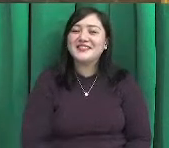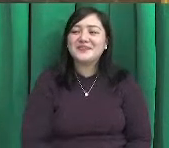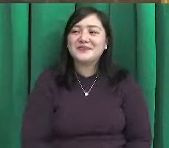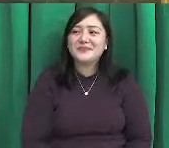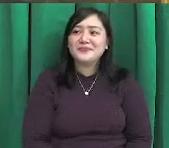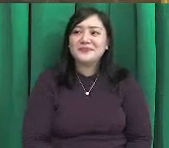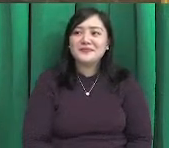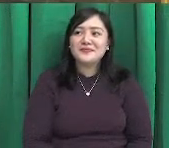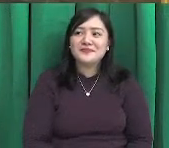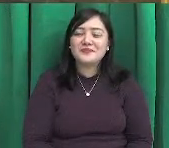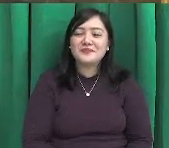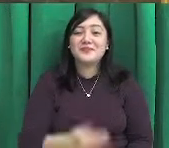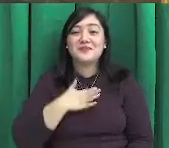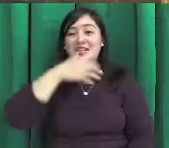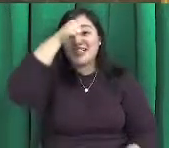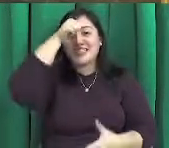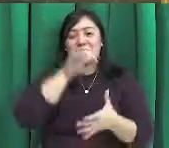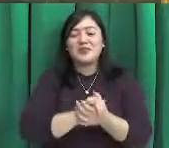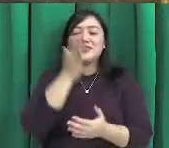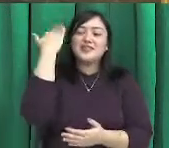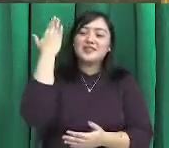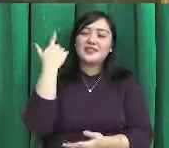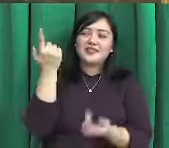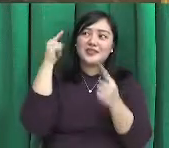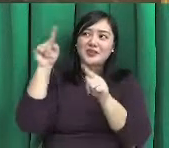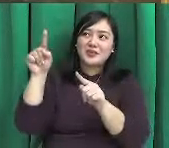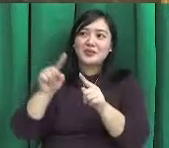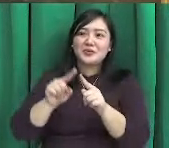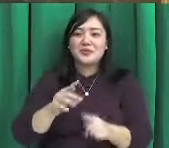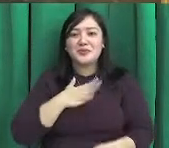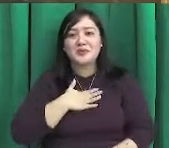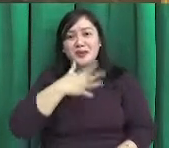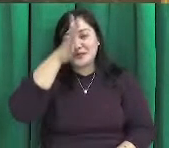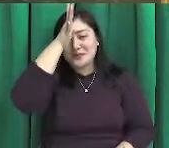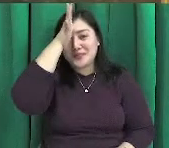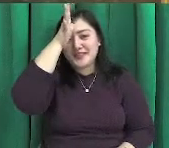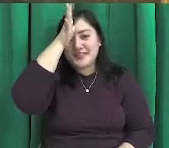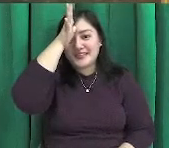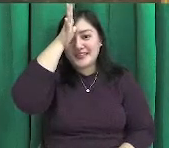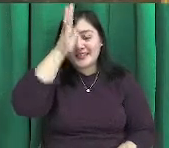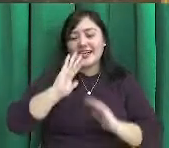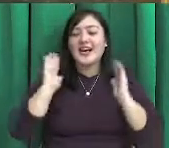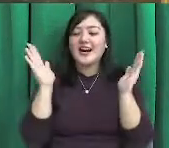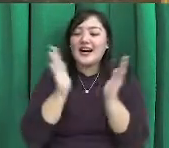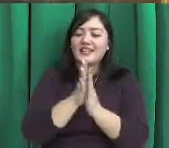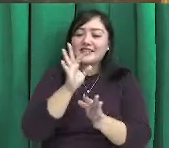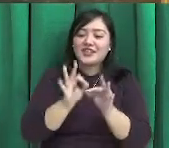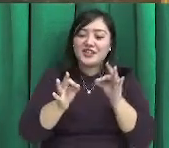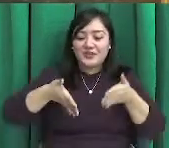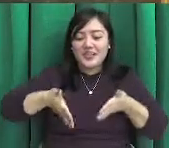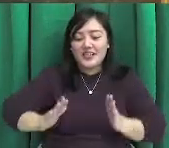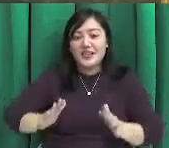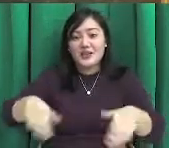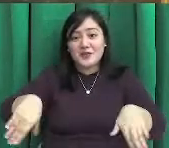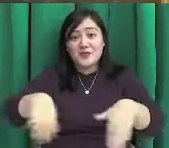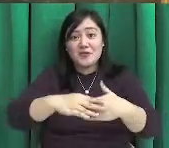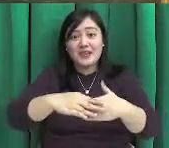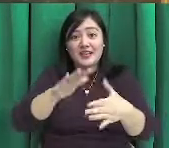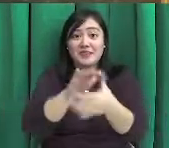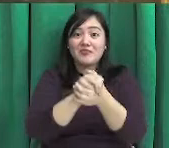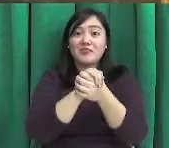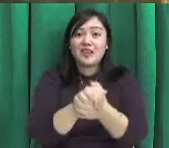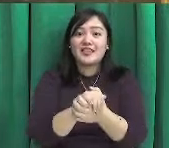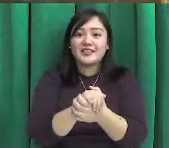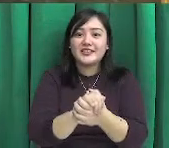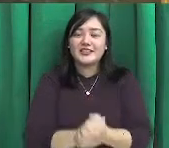na liligawan. Yung panahong yun, yung tatay ko nasa rehas. Medyo malalim na